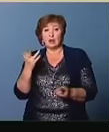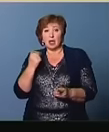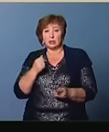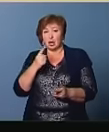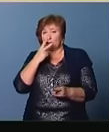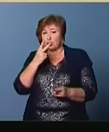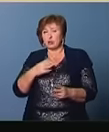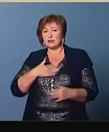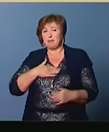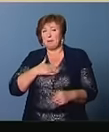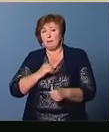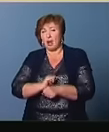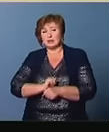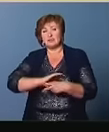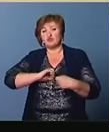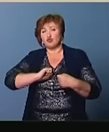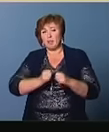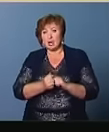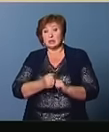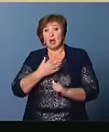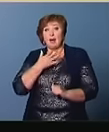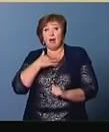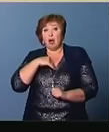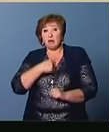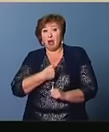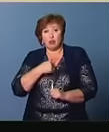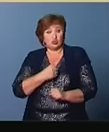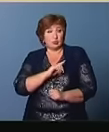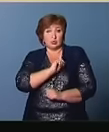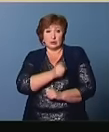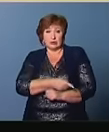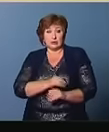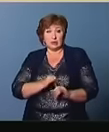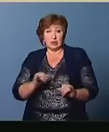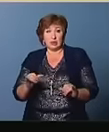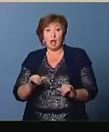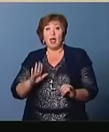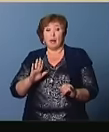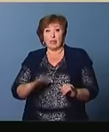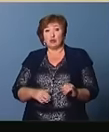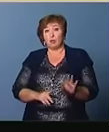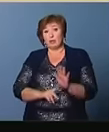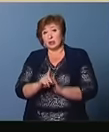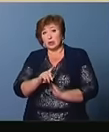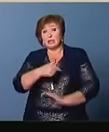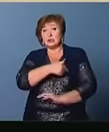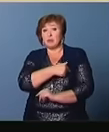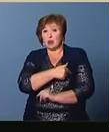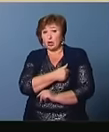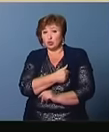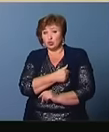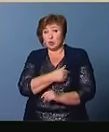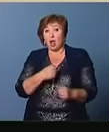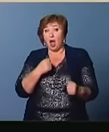спазм, все сжимается и просто кашель безостановочно начинается. Потом уже поднялась температура, был озноб,